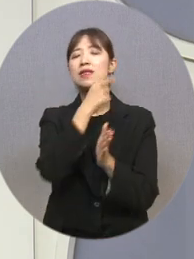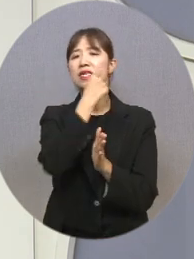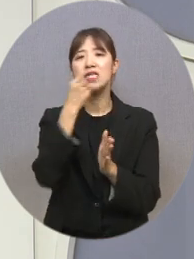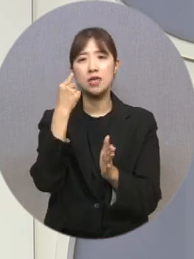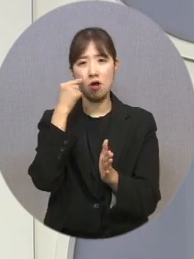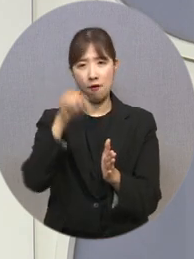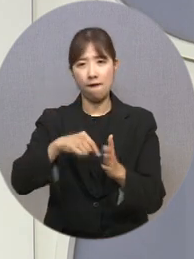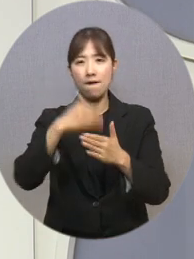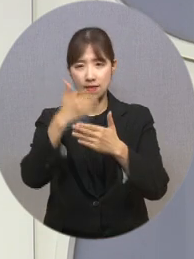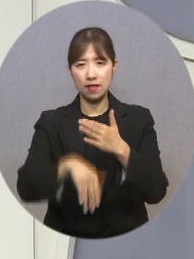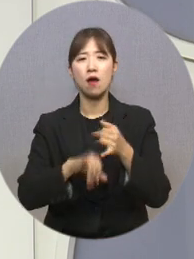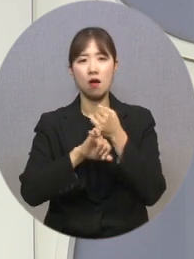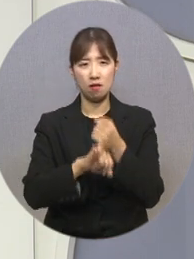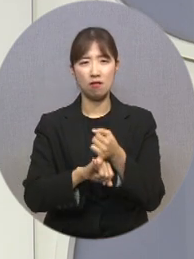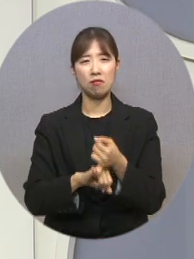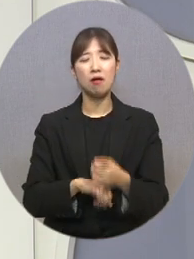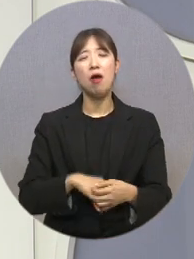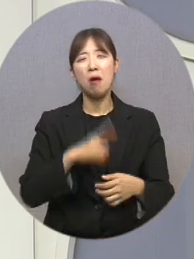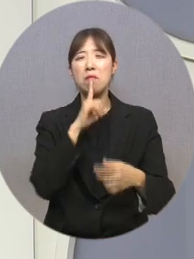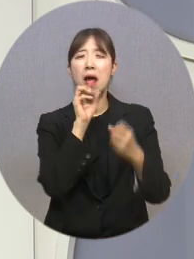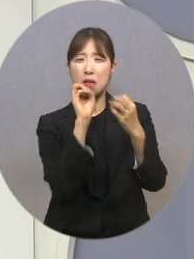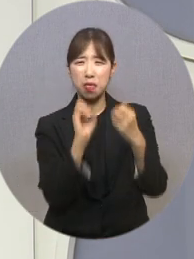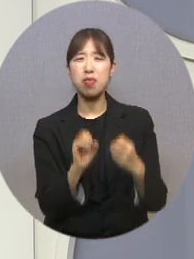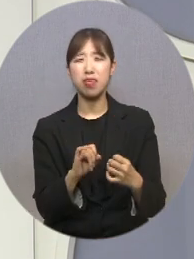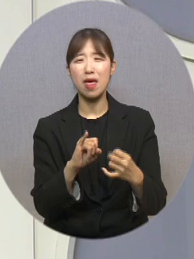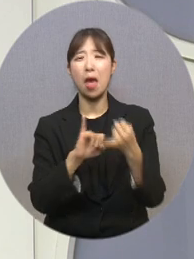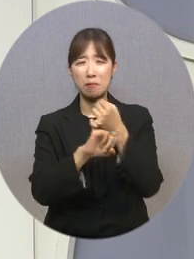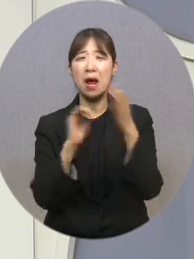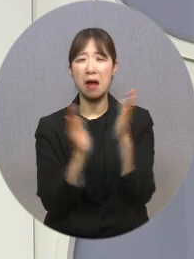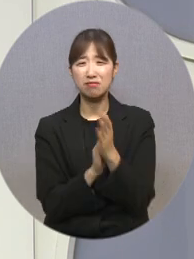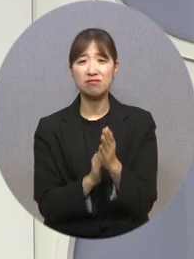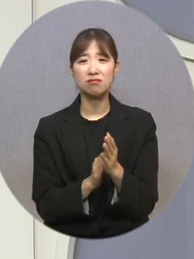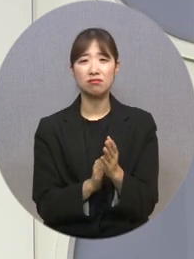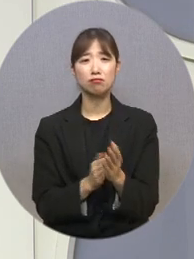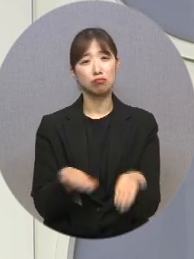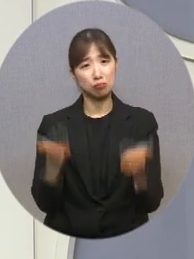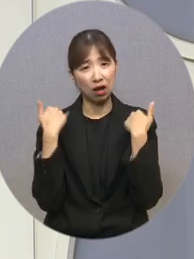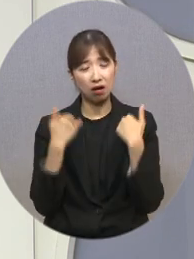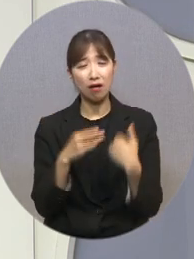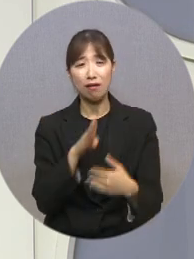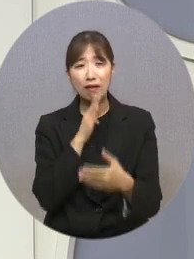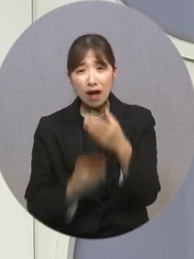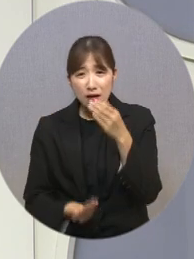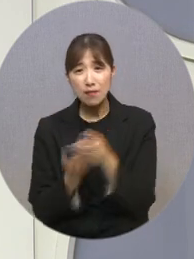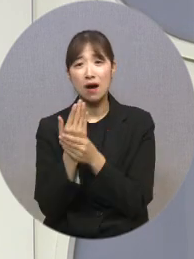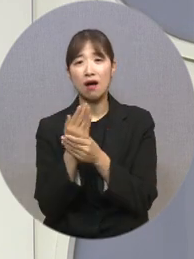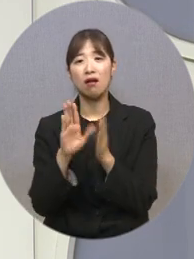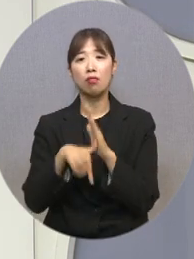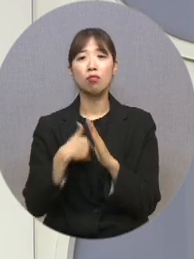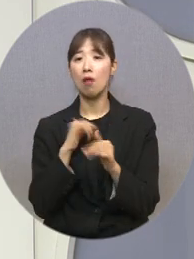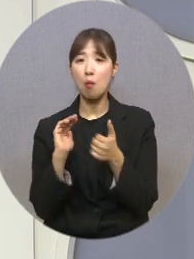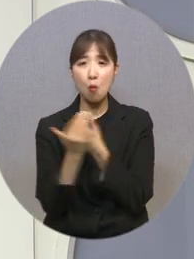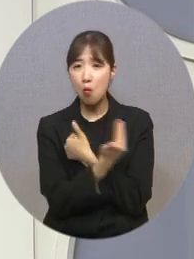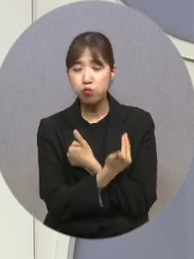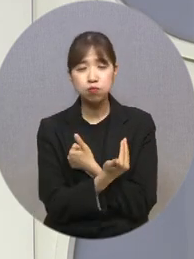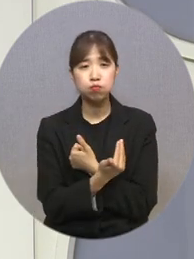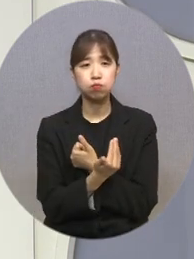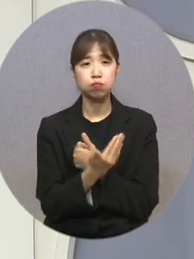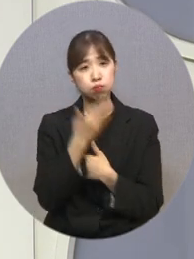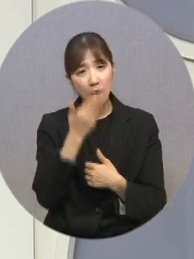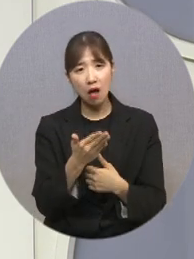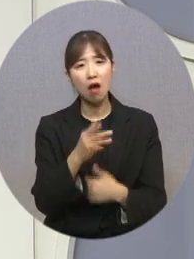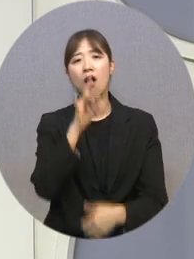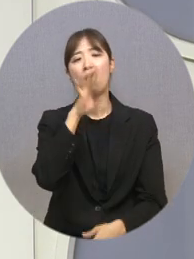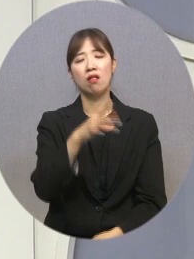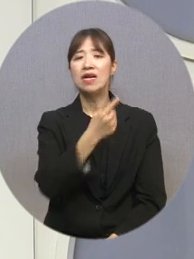남기기 때문에 웬만하면 다 구두로하고 다 그런 상황이거든요. 근데 정작 일이 터졌을 때는 나를 보호할 수 있는 그런 어떤